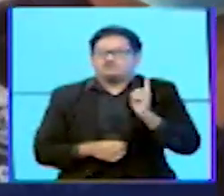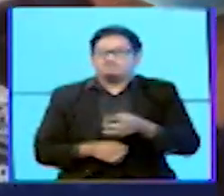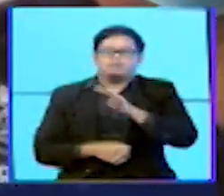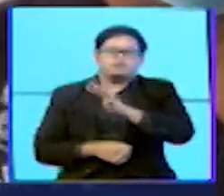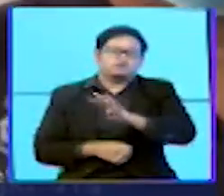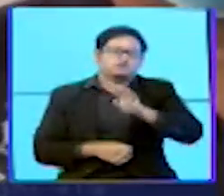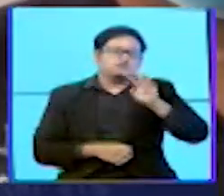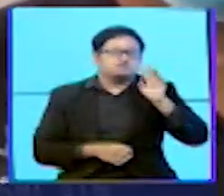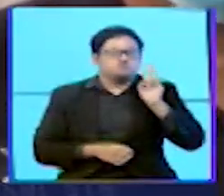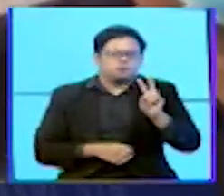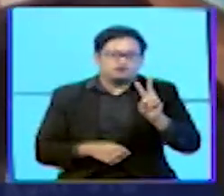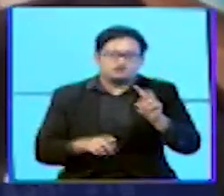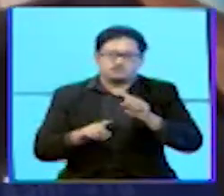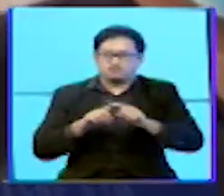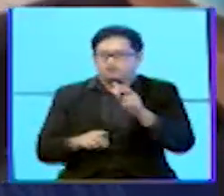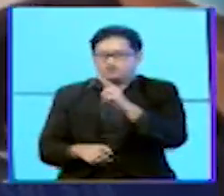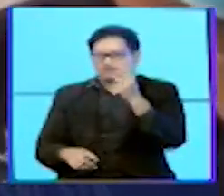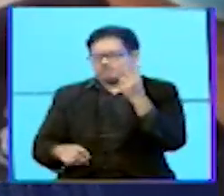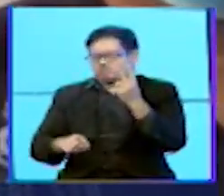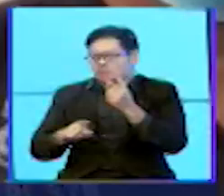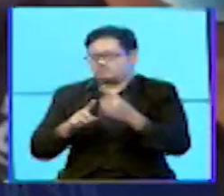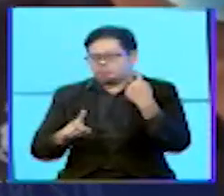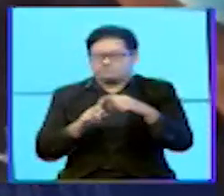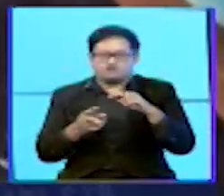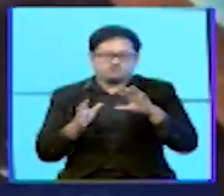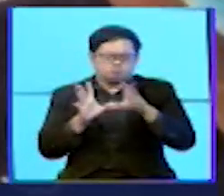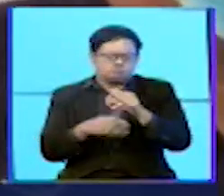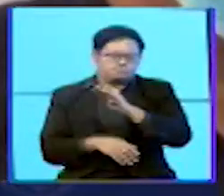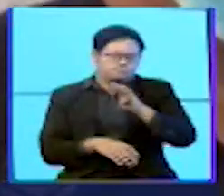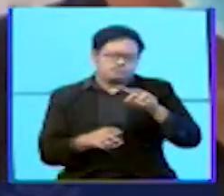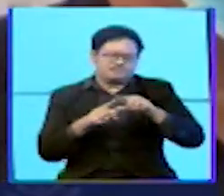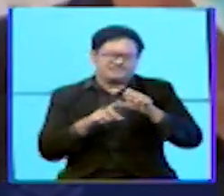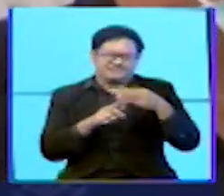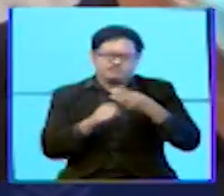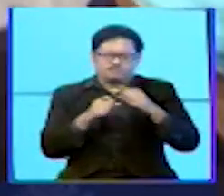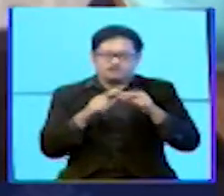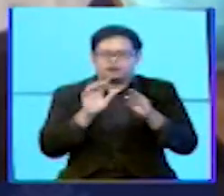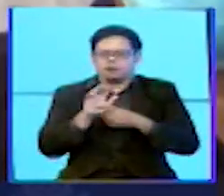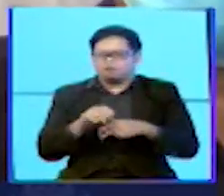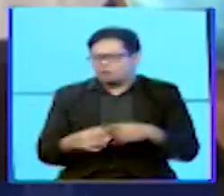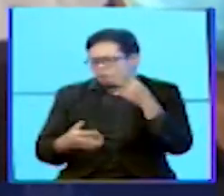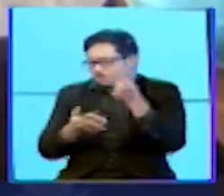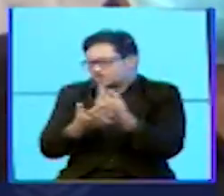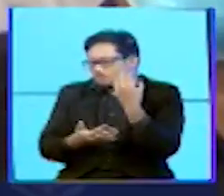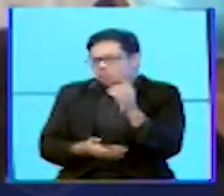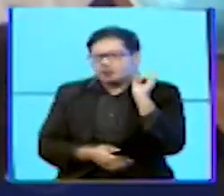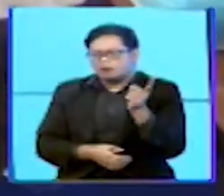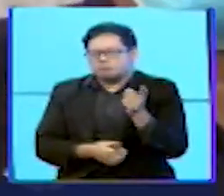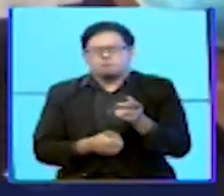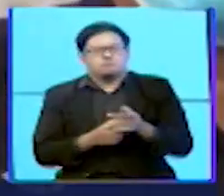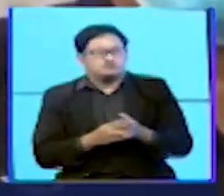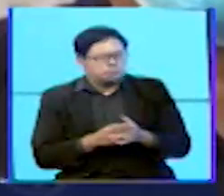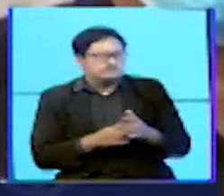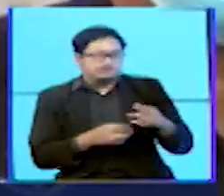ada dua kali tambahan adegan, jadi sekitar 44 adegan. Ada fakta-fakta baru, Pak, yang terungkap baru?